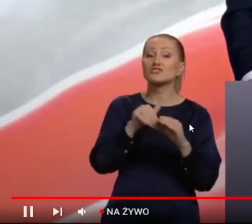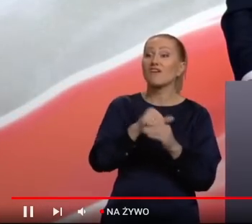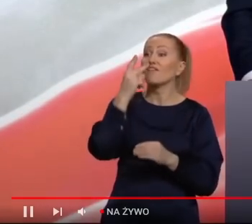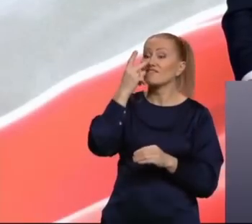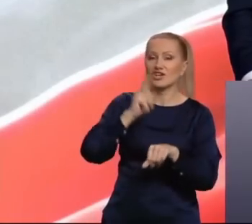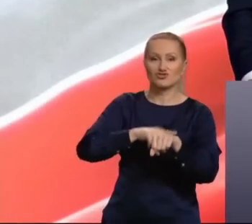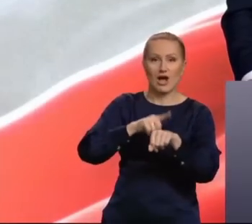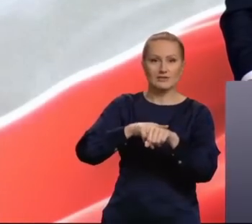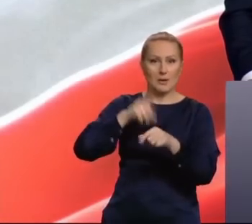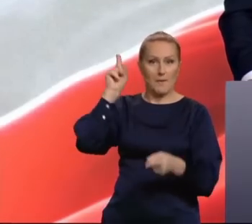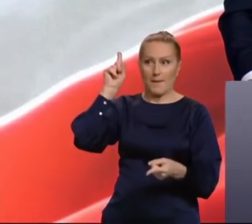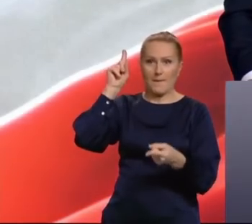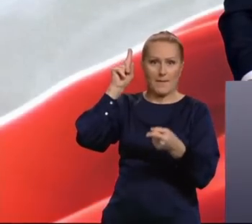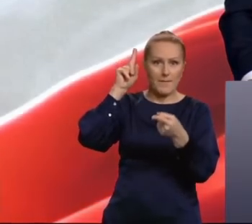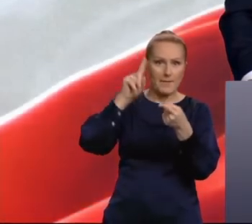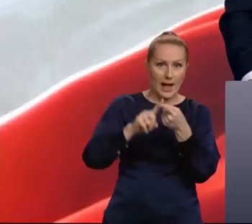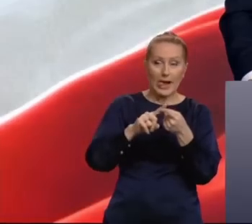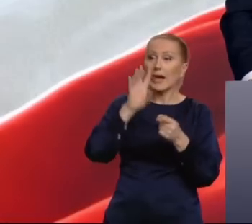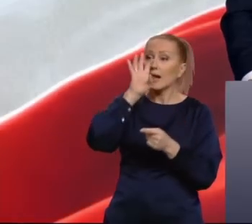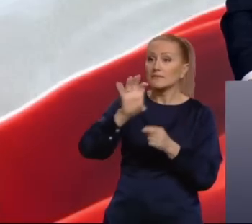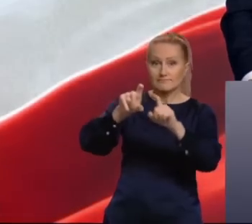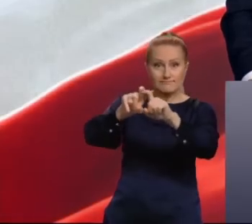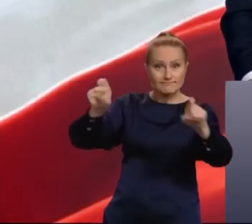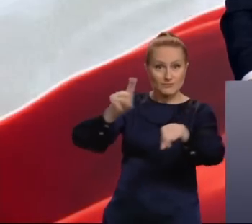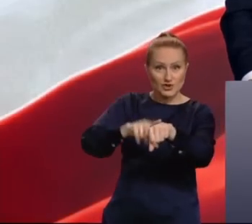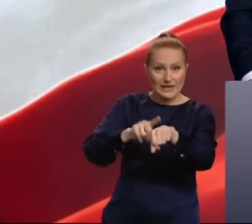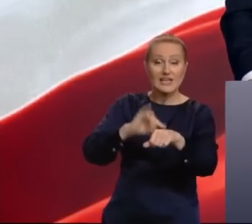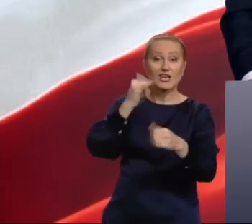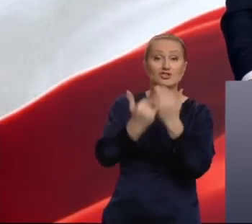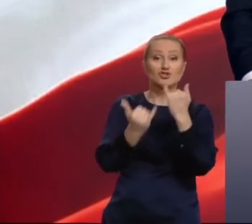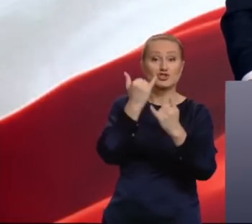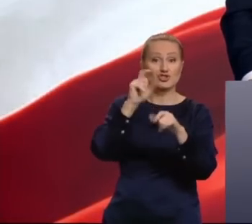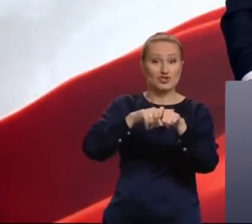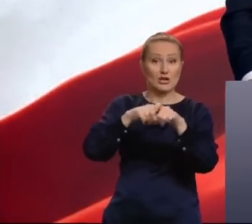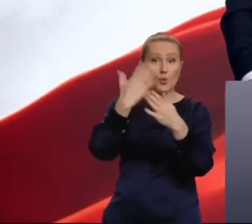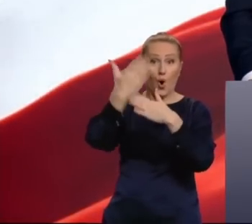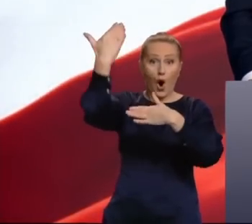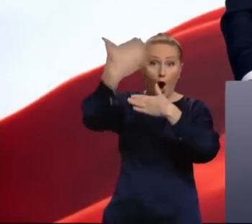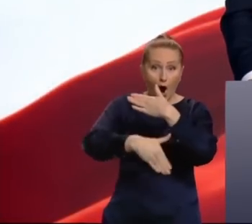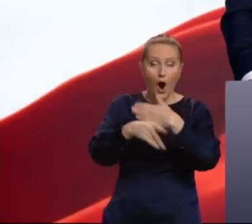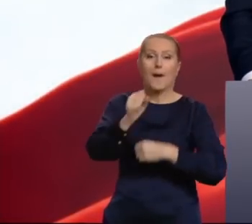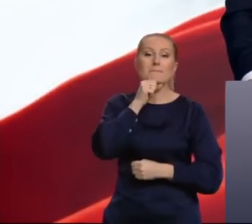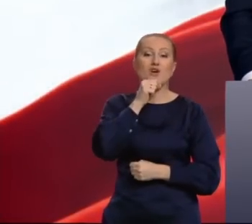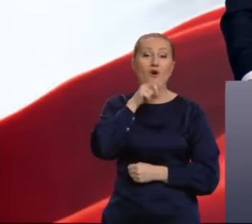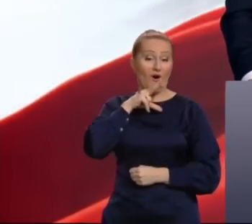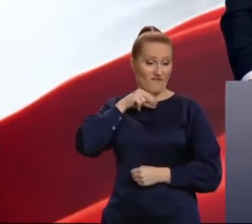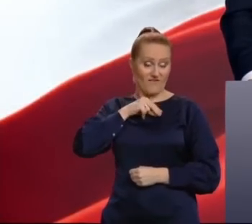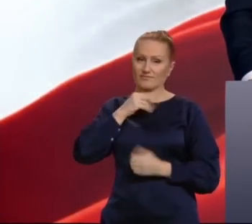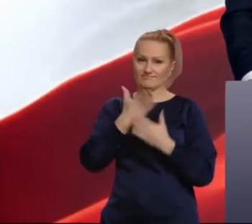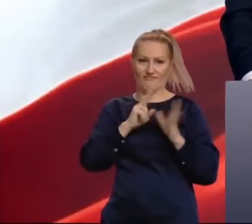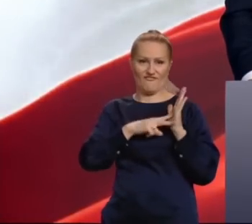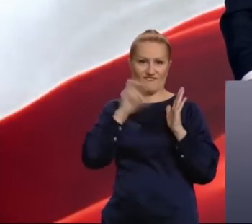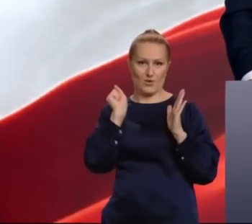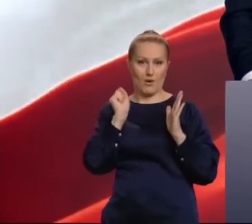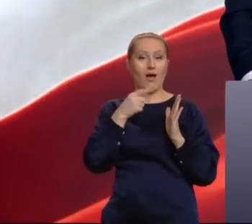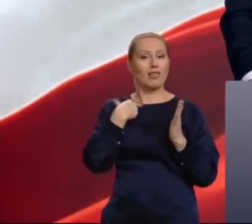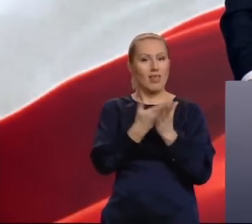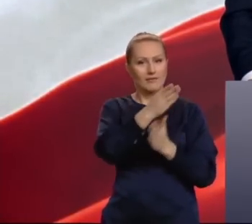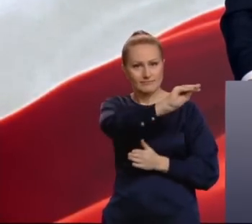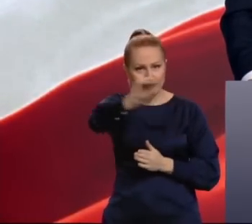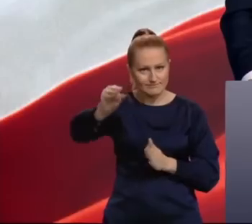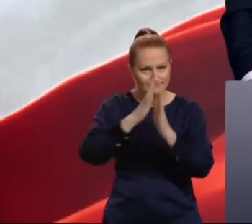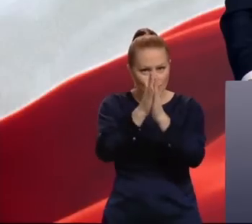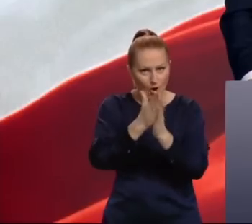Czas wypowiedzi na monitorach w studiu po upływie czasu przeznaczonego na odpowiedź. Żeby nawet głuchy się zdenerwował na politykę. Z prośbą do